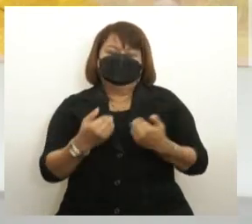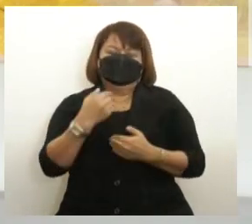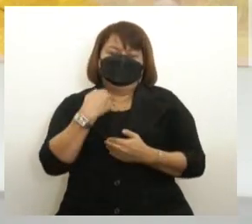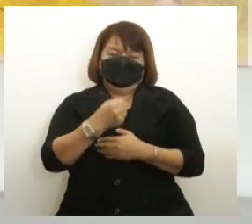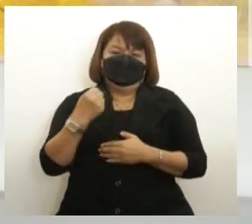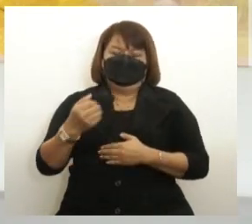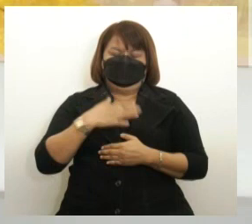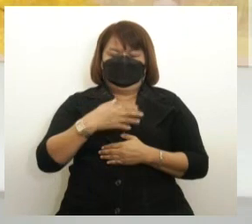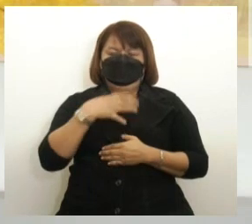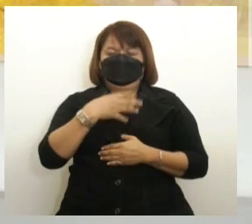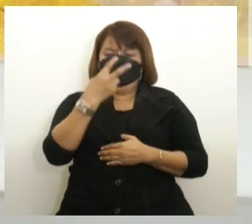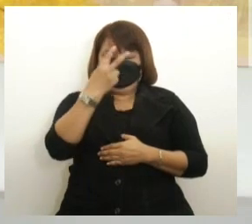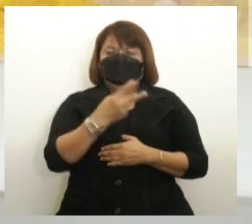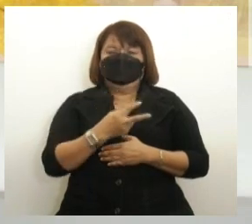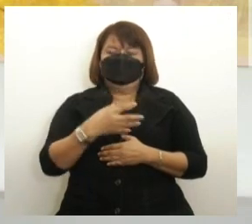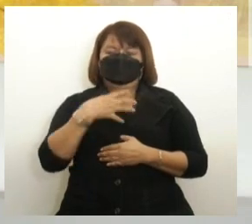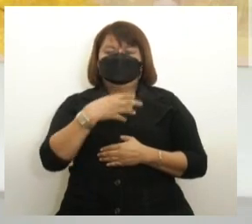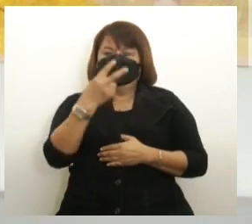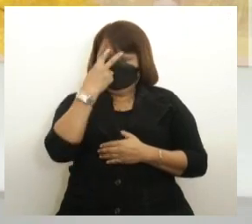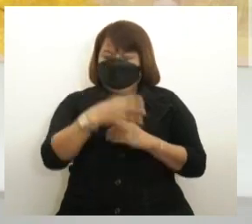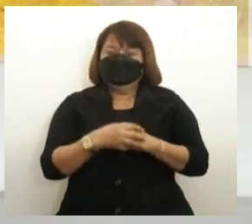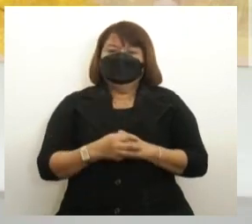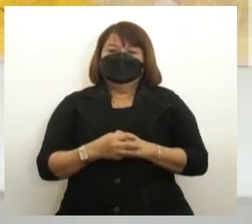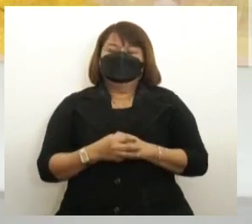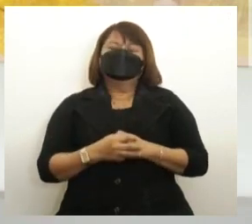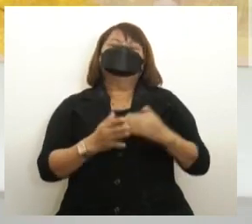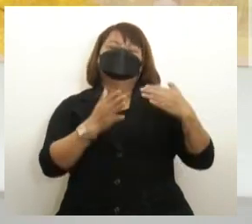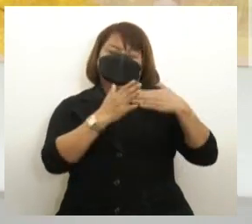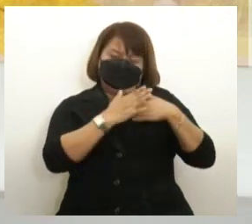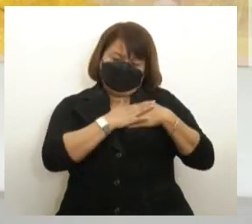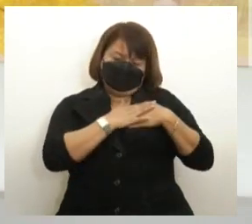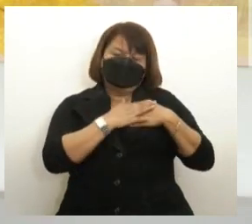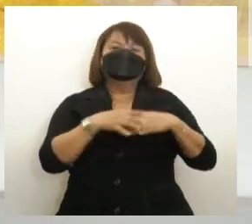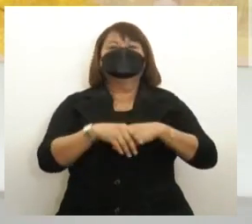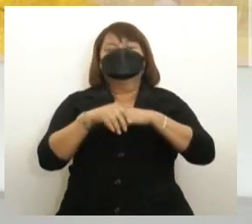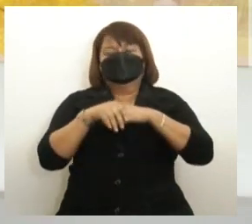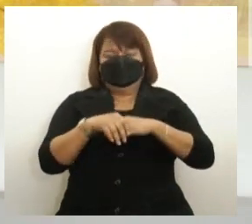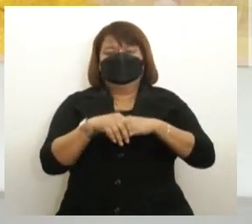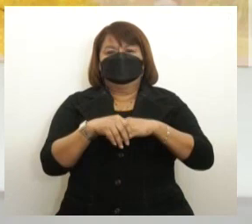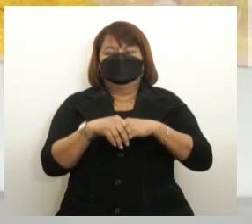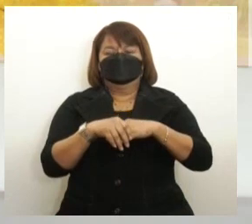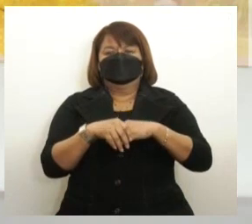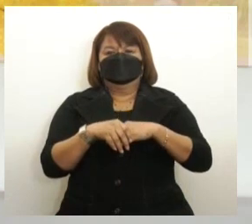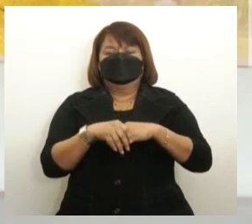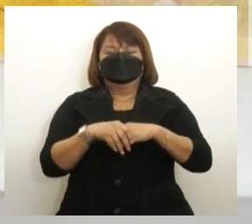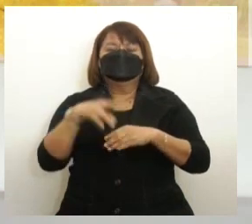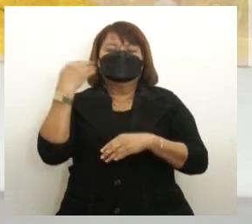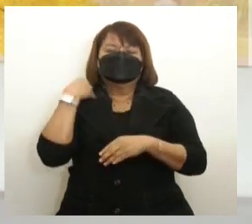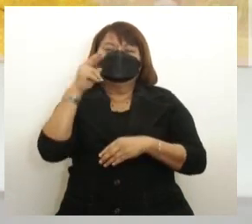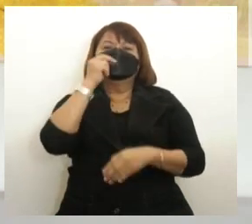เห็นก็คือว่าเราอยากเห็นความรักความสามัคคีความมีน้ำใจ